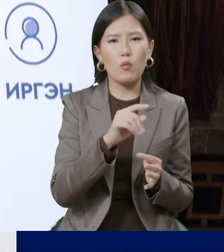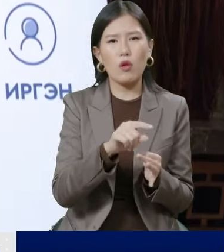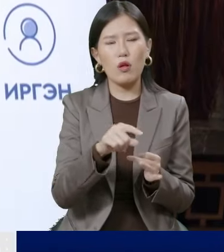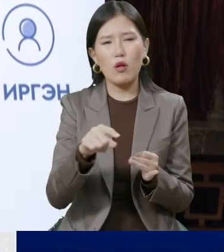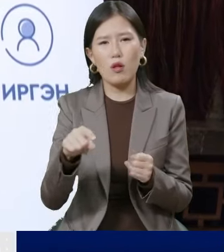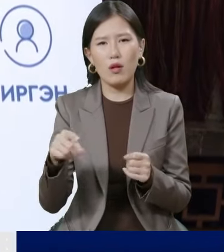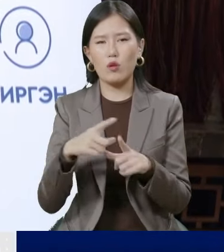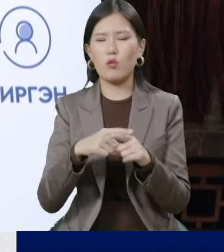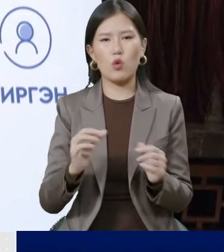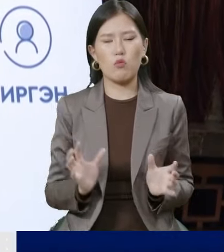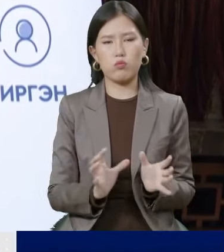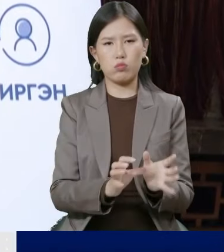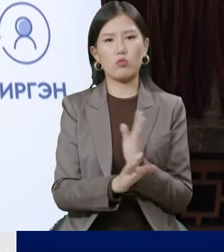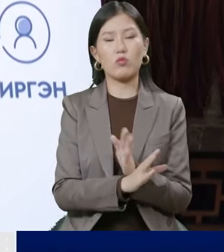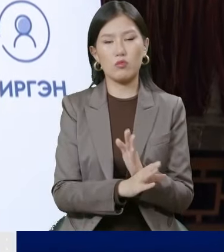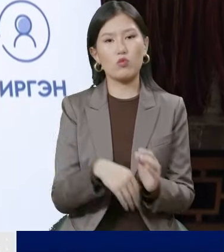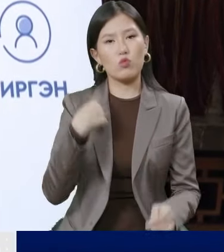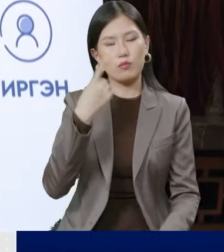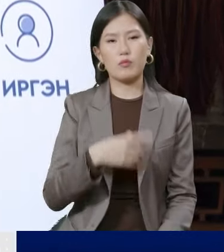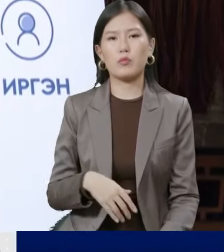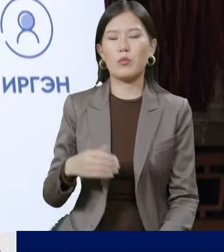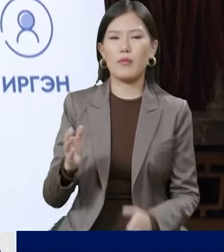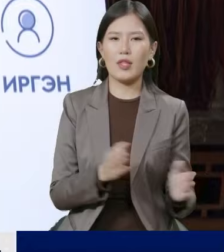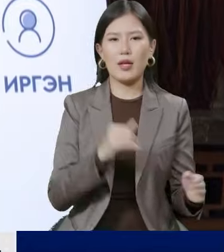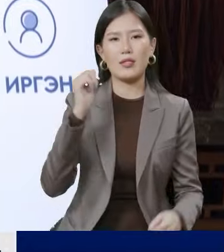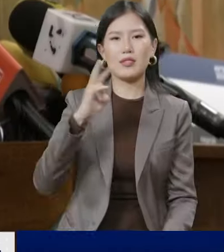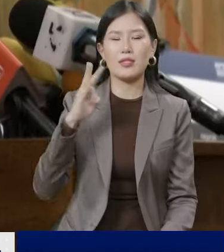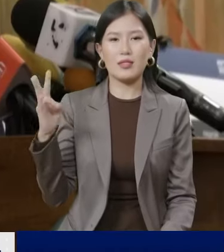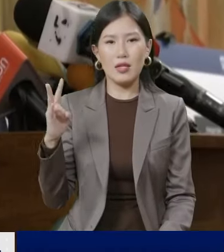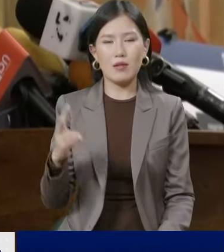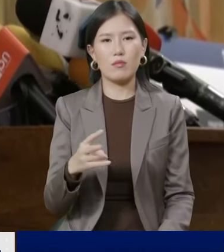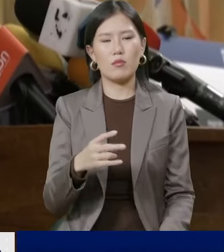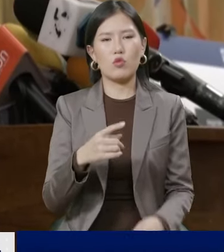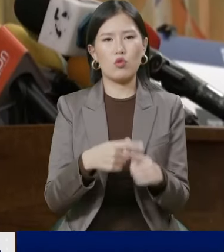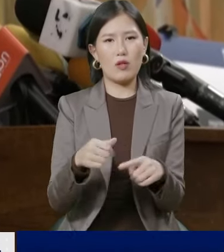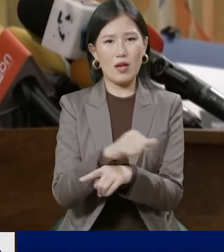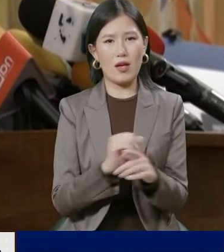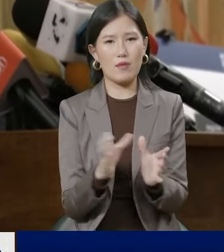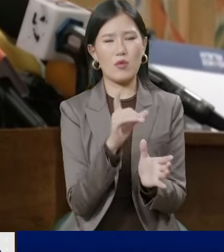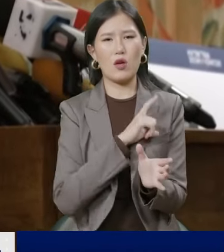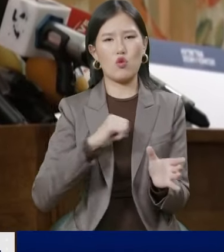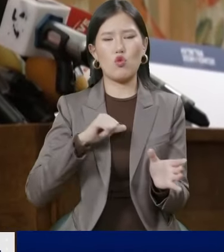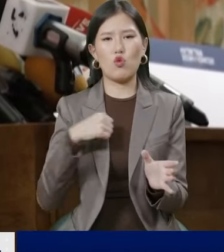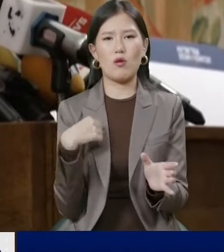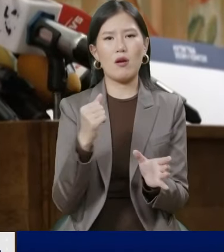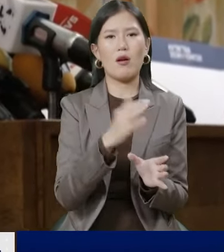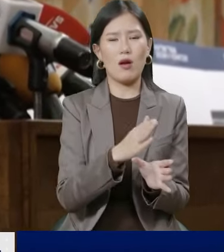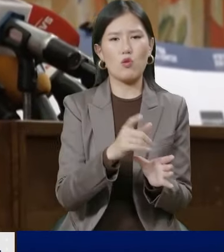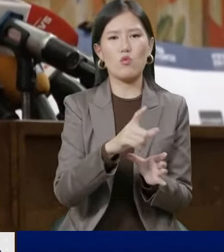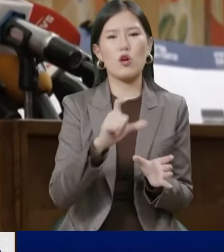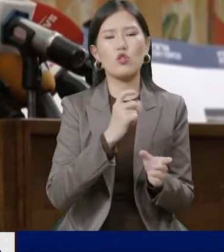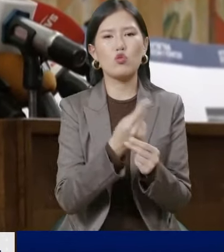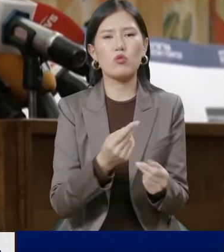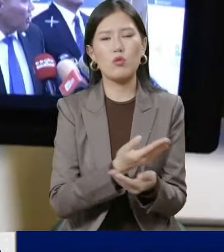байна. Харин Ардчилсан намын бүлгээс орон нутагт ирэх мэдлийг шилжүүлэх, за иргэд болон хувийн хөвшөлд эрхчлөөг олгох